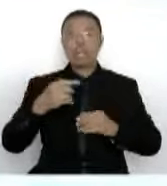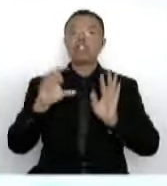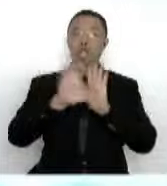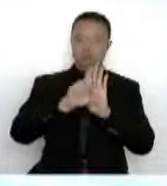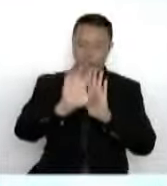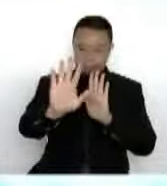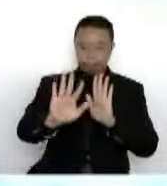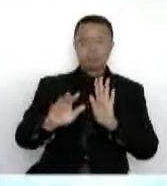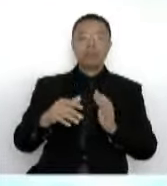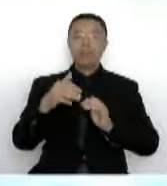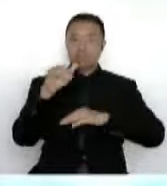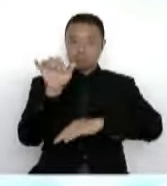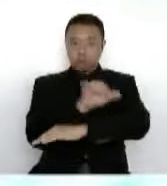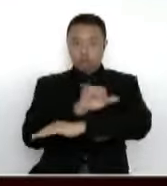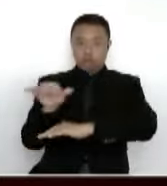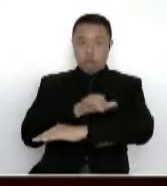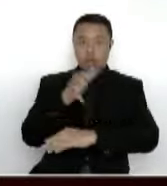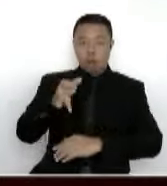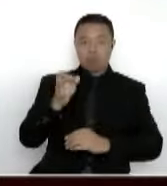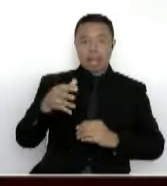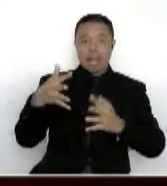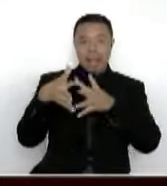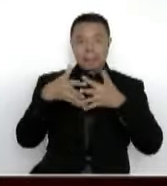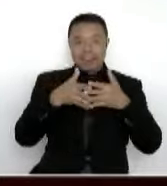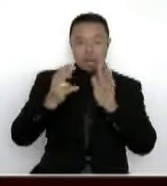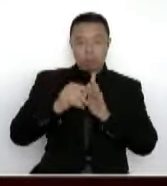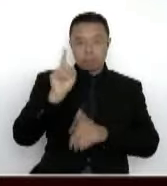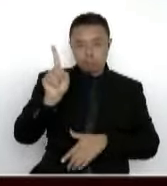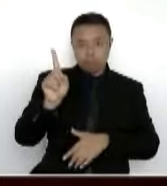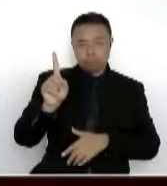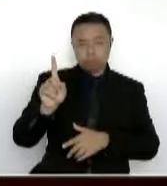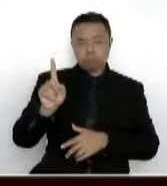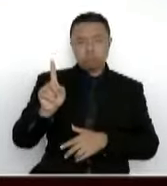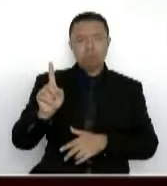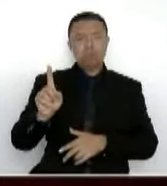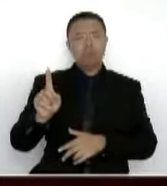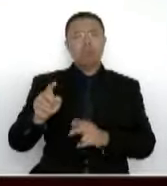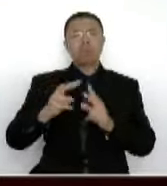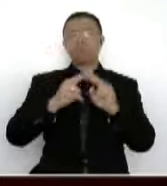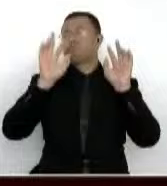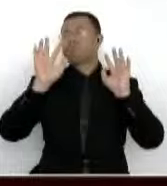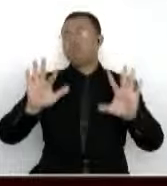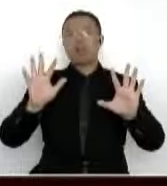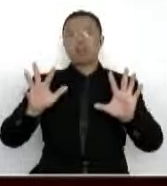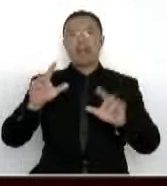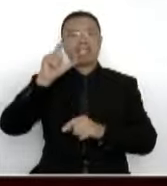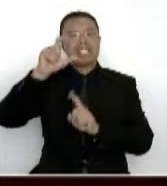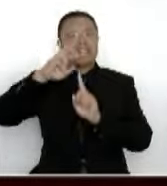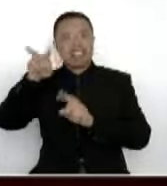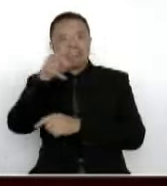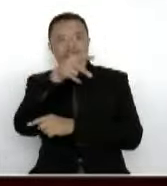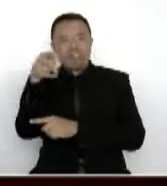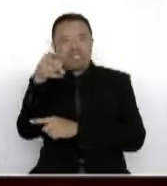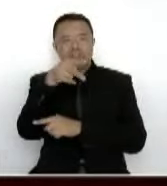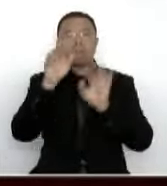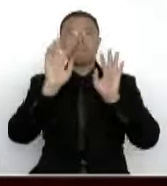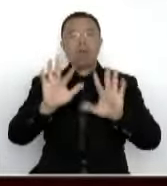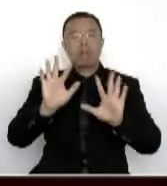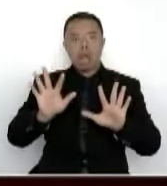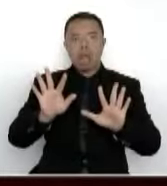contoh New York adalah kota Global nomor satu betapa ribuan bahkan ratusan